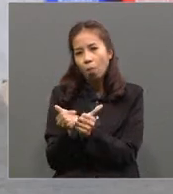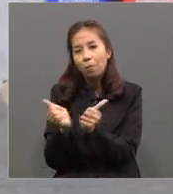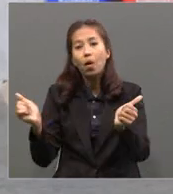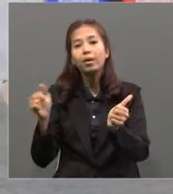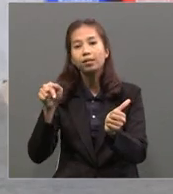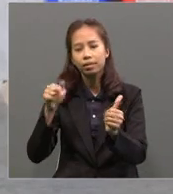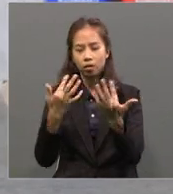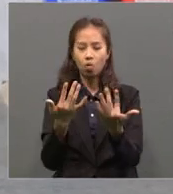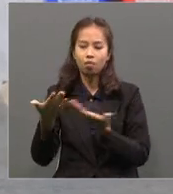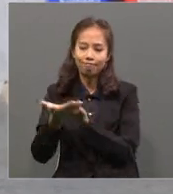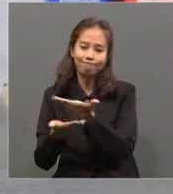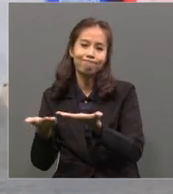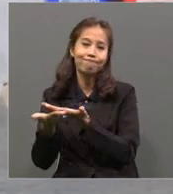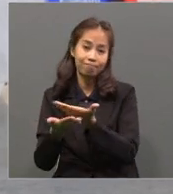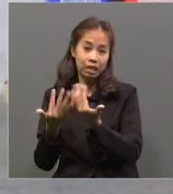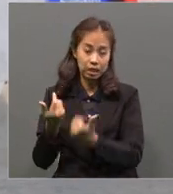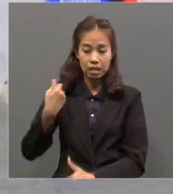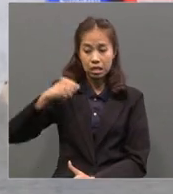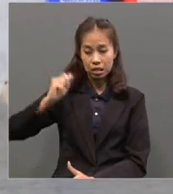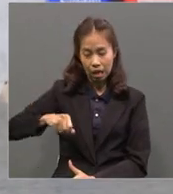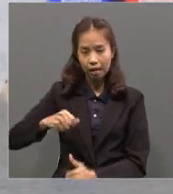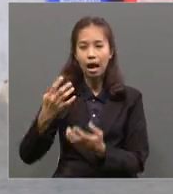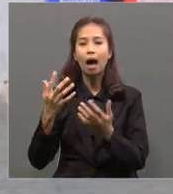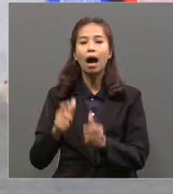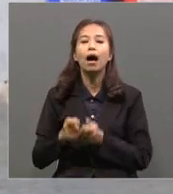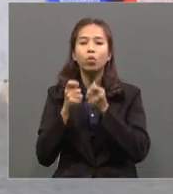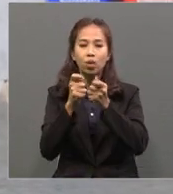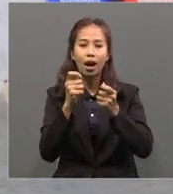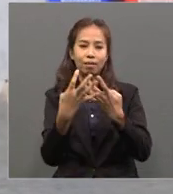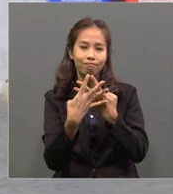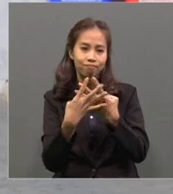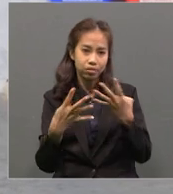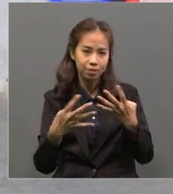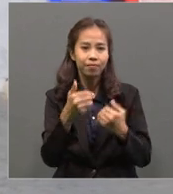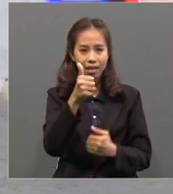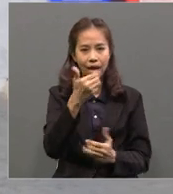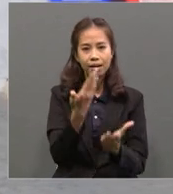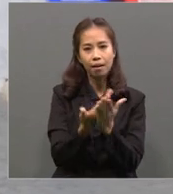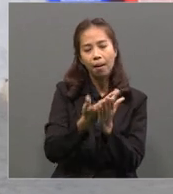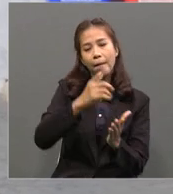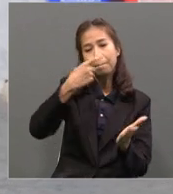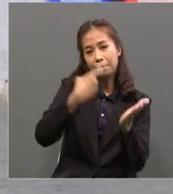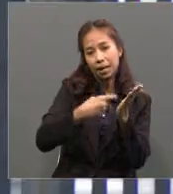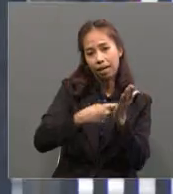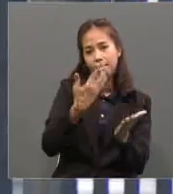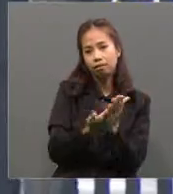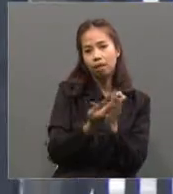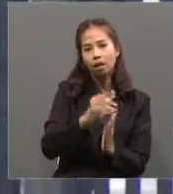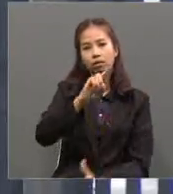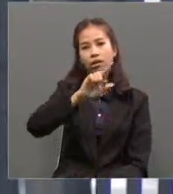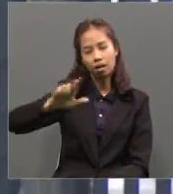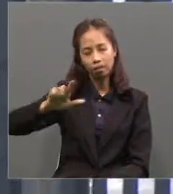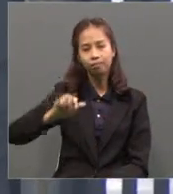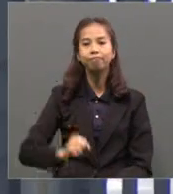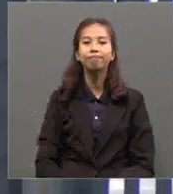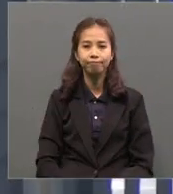วินิจฉัยอุทธรณ์นะครับซึ่งศาลก็พิจารณาแล้วอนุญาตปล่อยตัวชั่วคราวตีราคาประกันคนละ 1ล้านบาทกับ